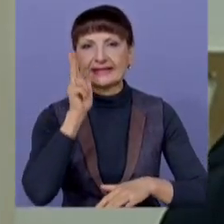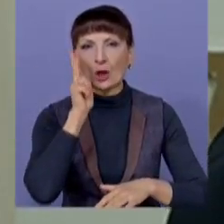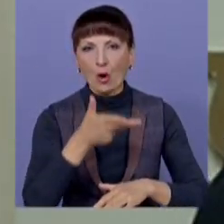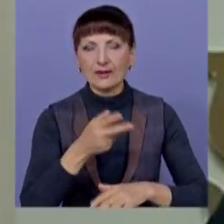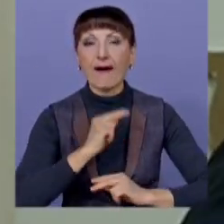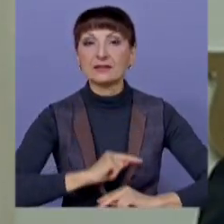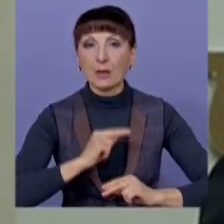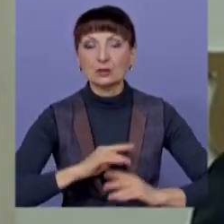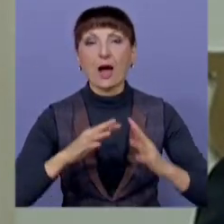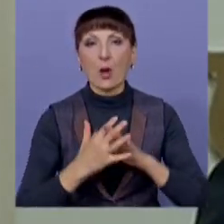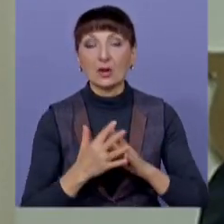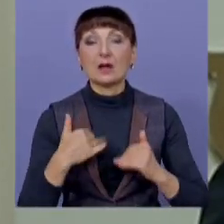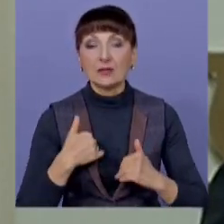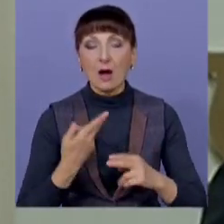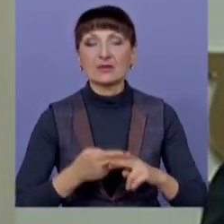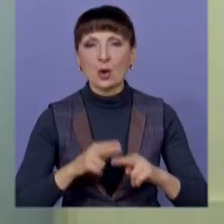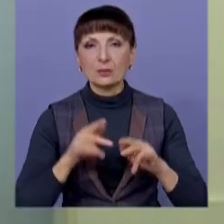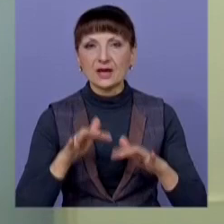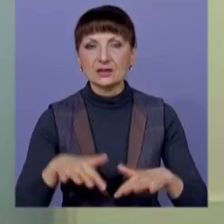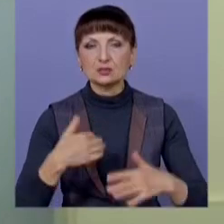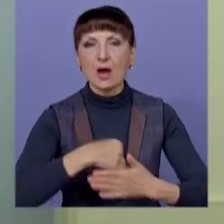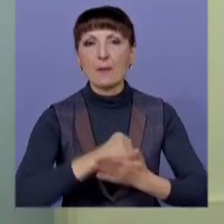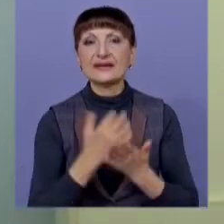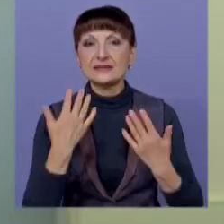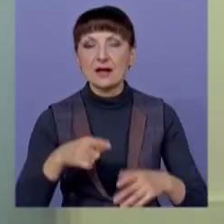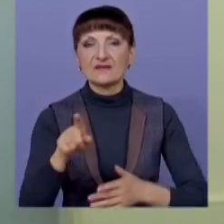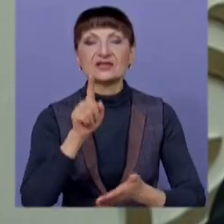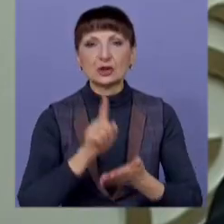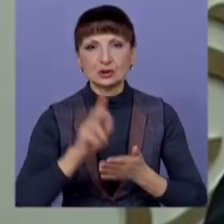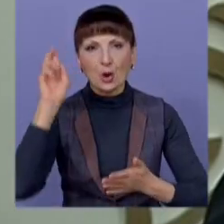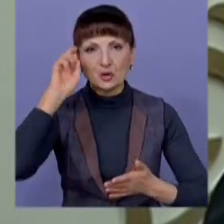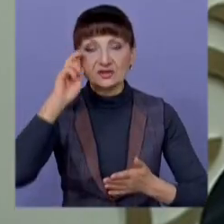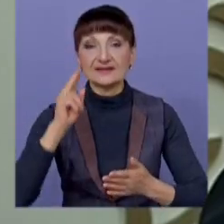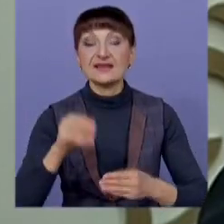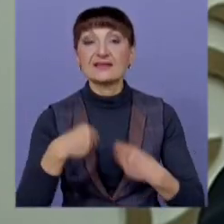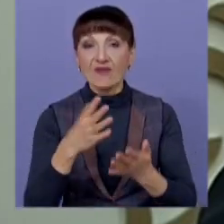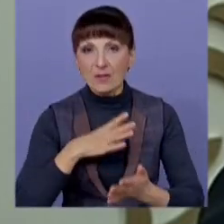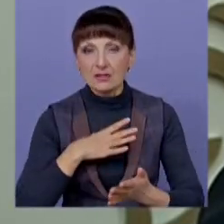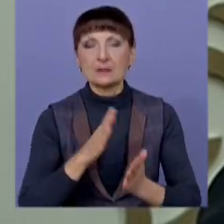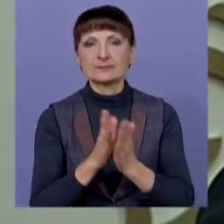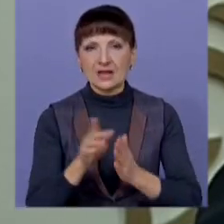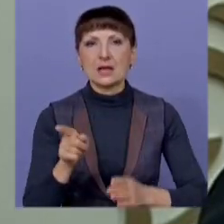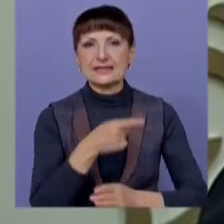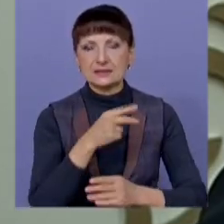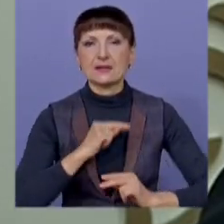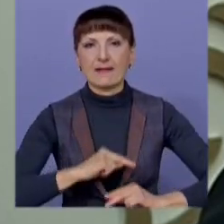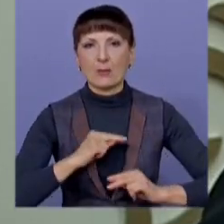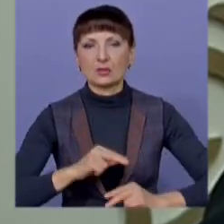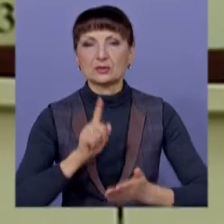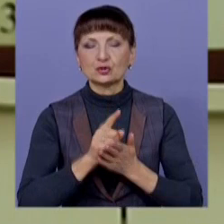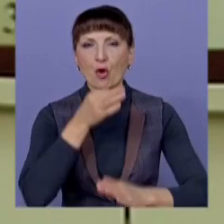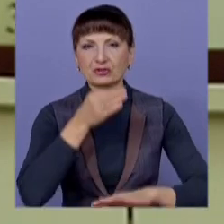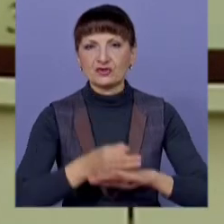Да, мы вот такой механизм определили. Вы должны государству и будьте готовы за это отвечать. Вот и